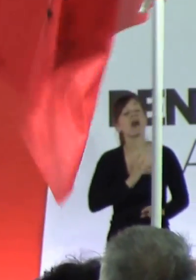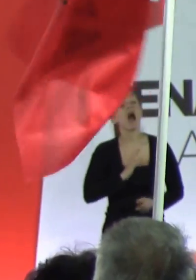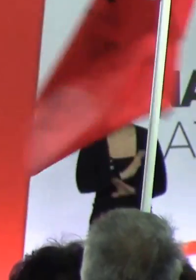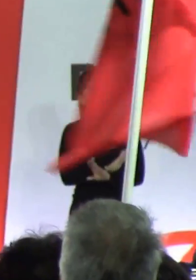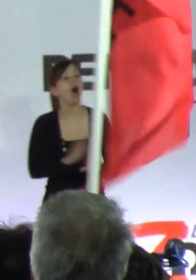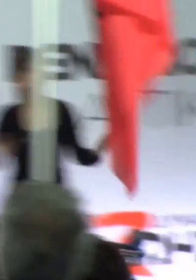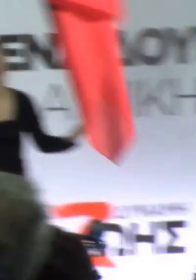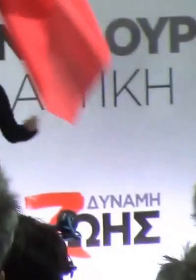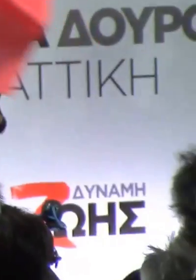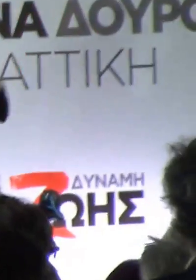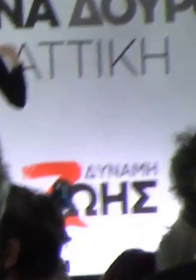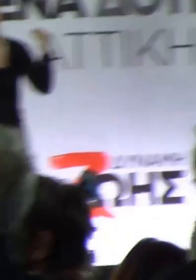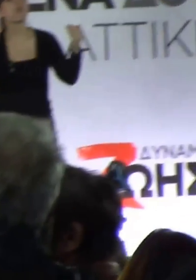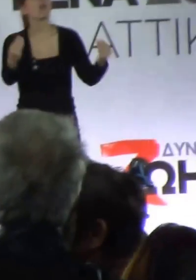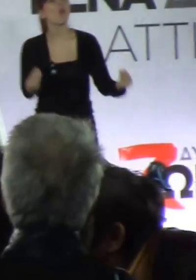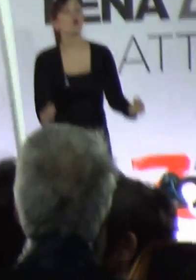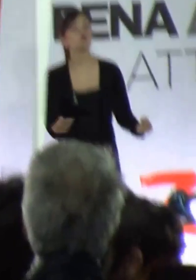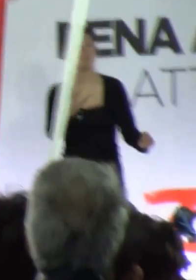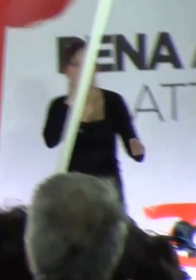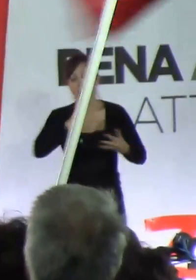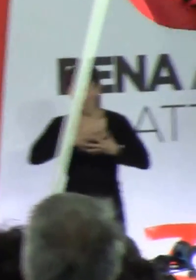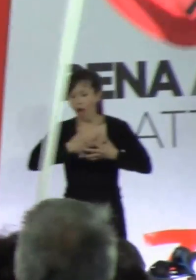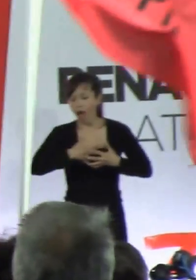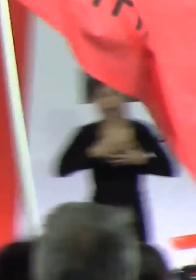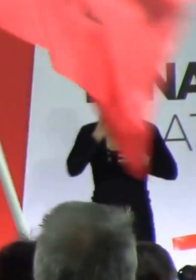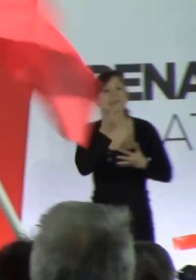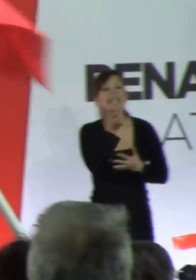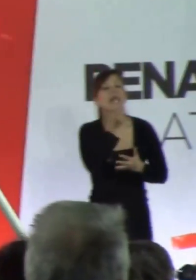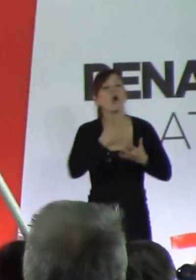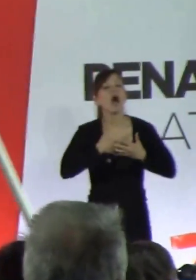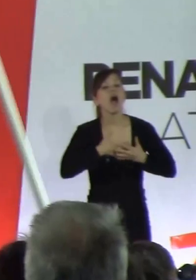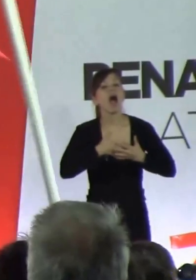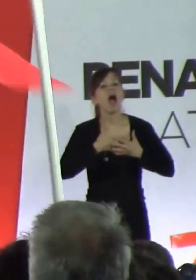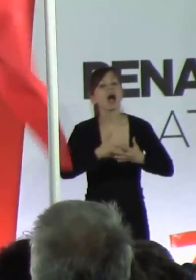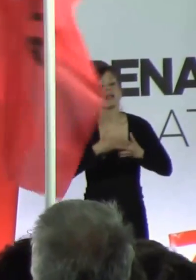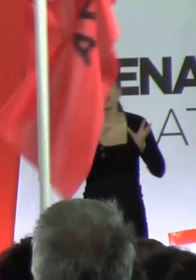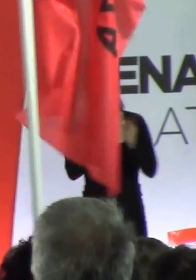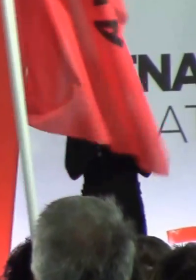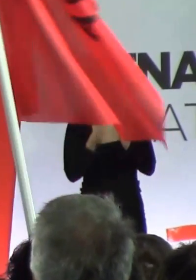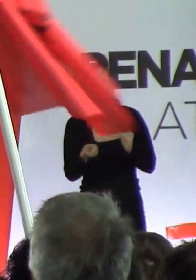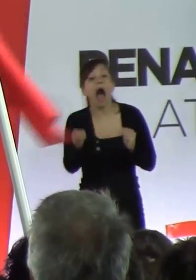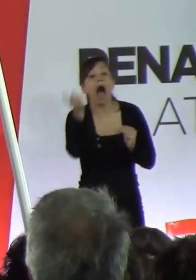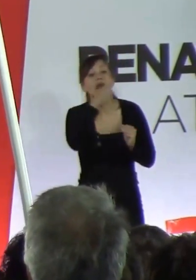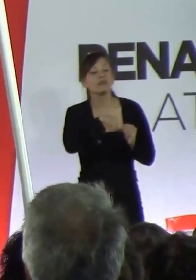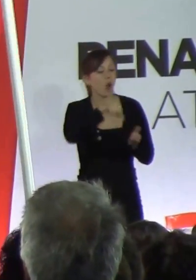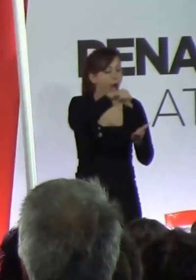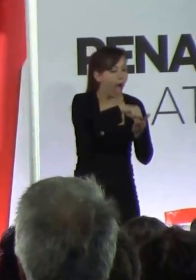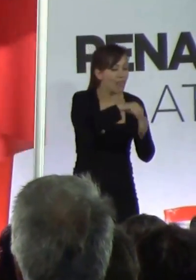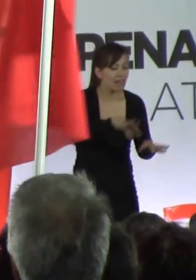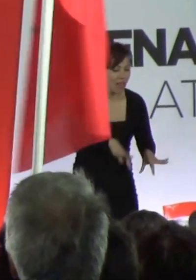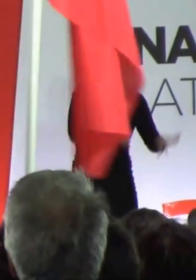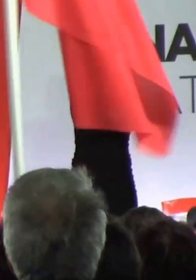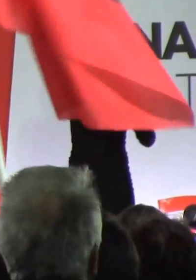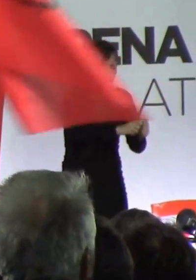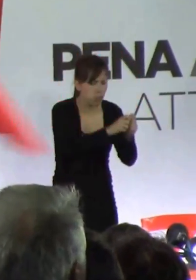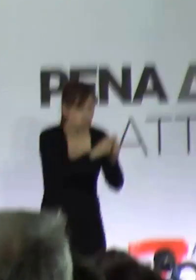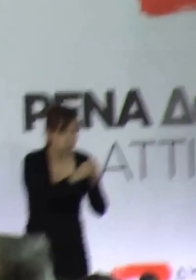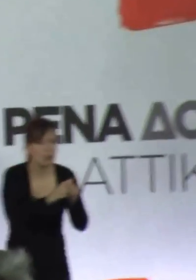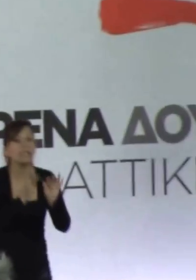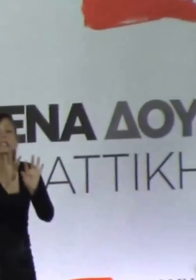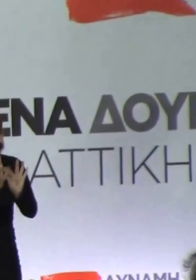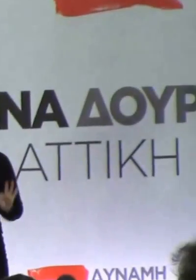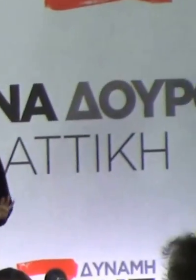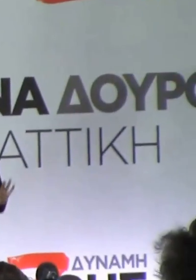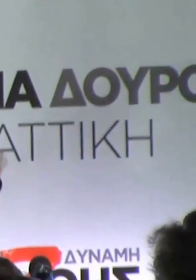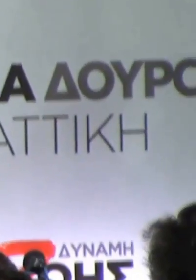Δίνουμε πνοή στο αύριο της Ελλάδας, γιατί από την Αττική θα ξεκινήσει η ανατροπή και